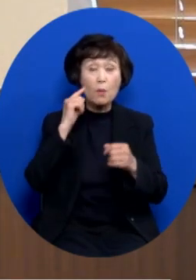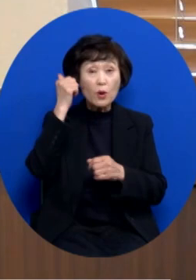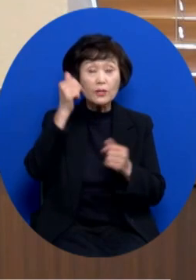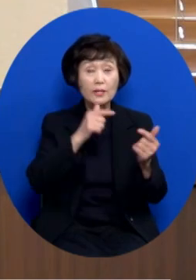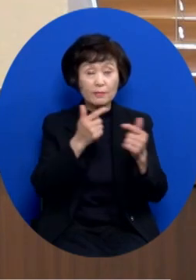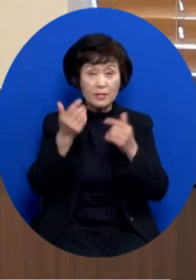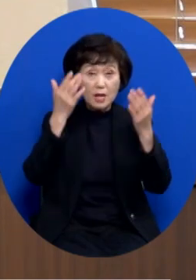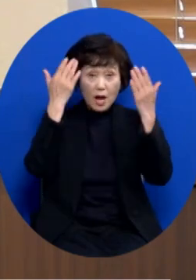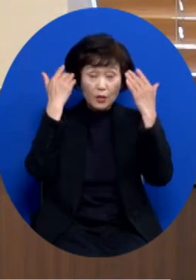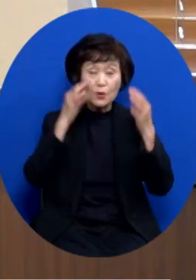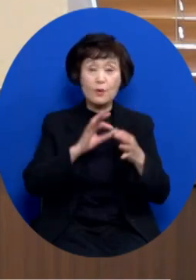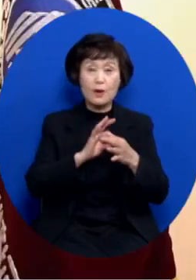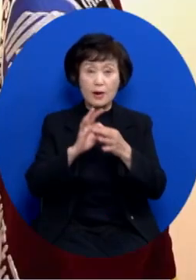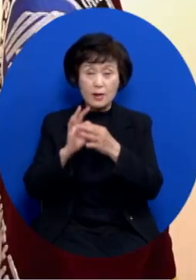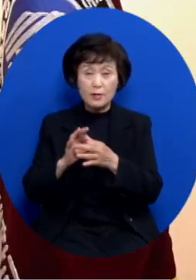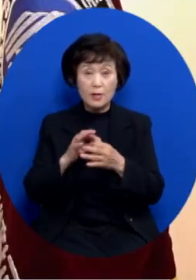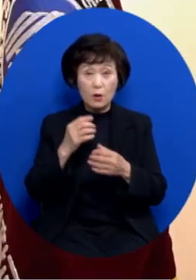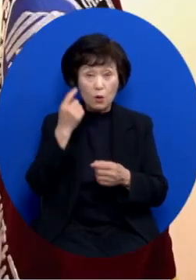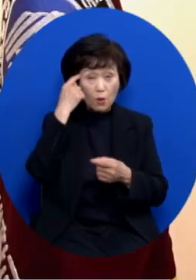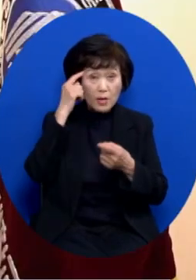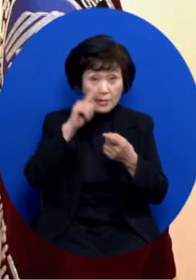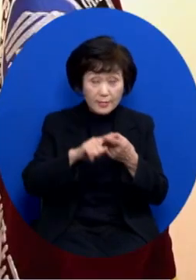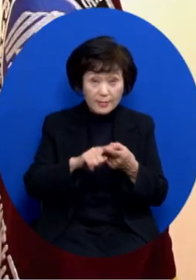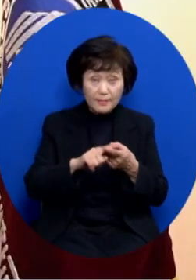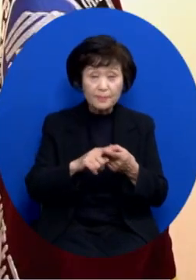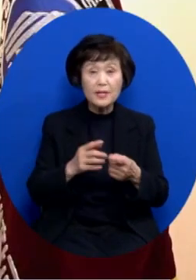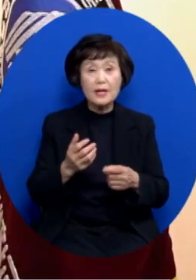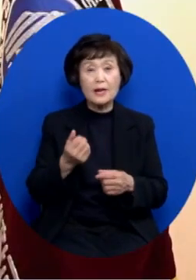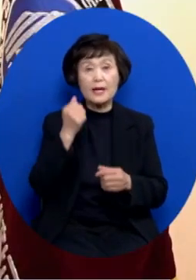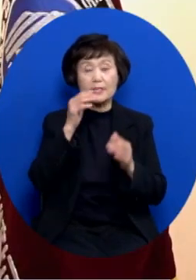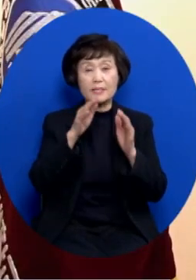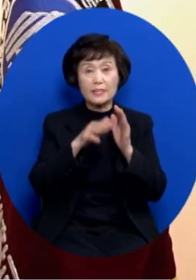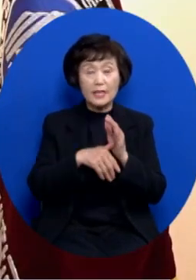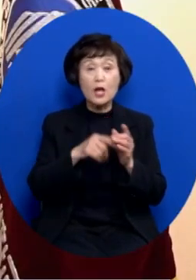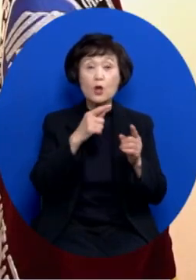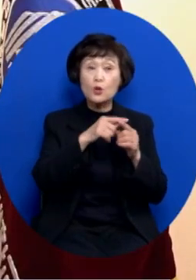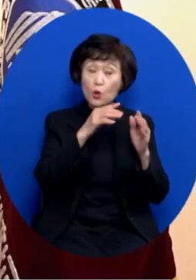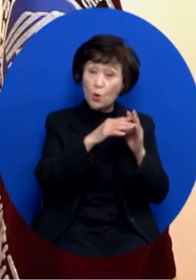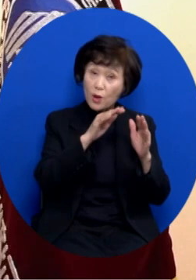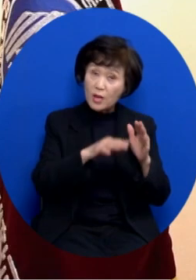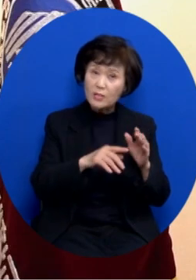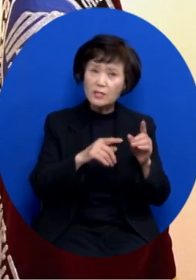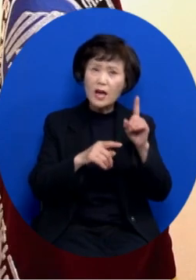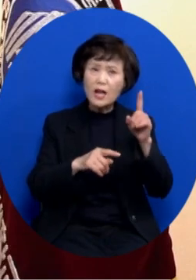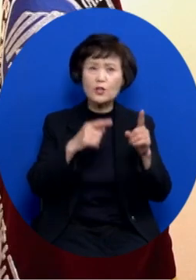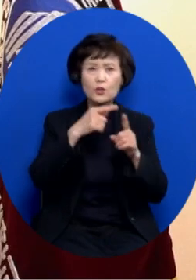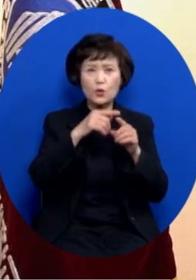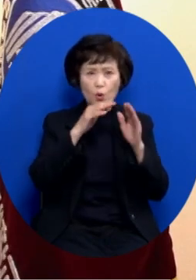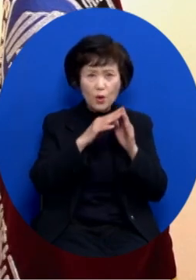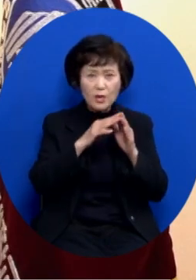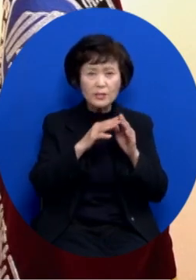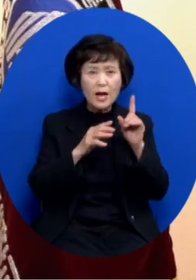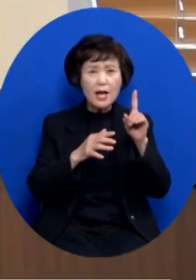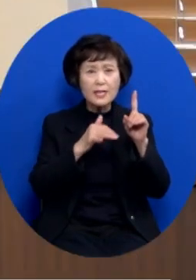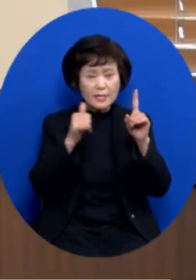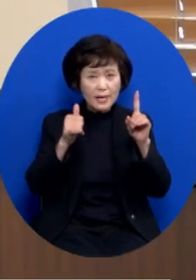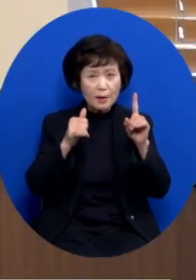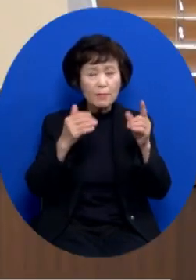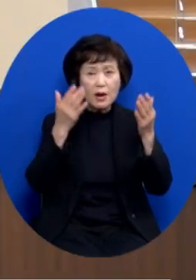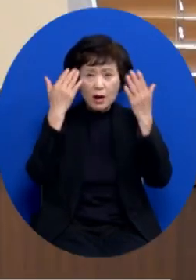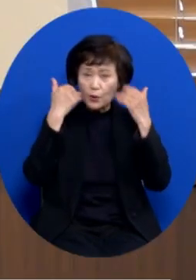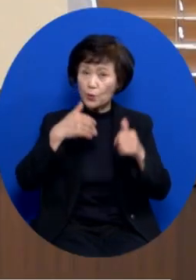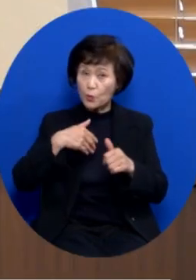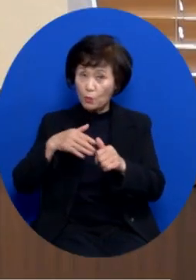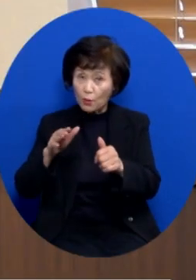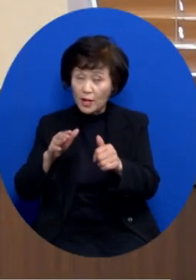학교에 관심을 갖도록 하면 교회에서 학생들을 뭐 한 교회에서 한 명만 보내줘도